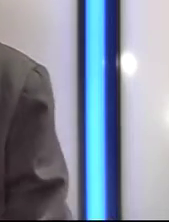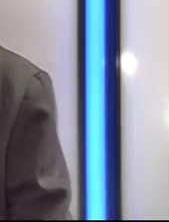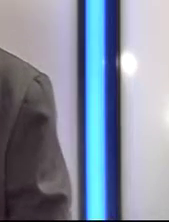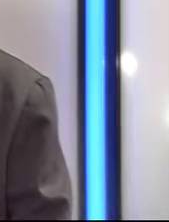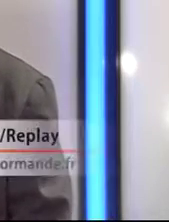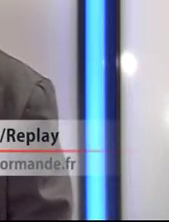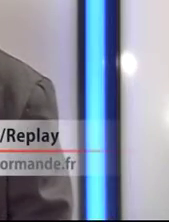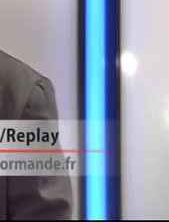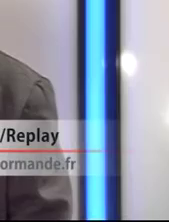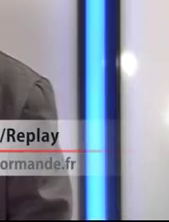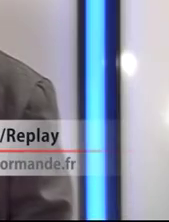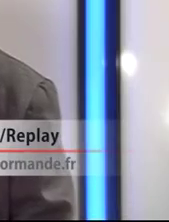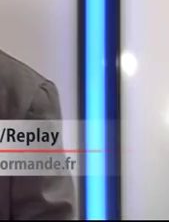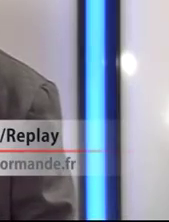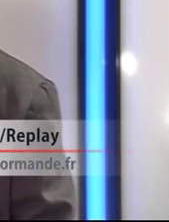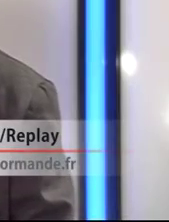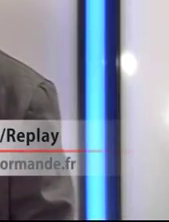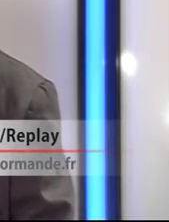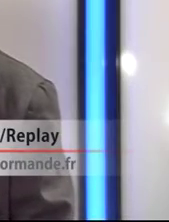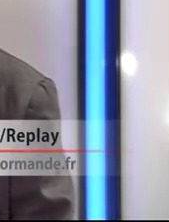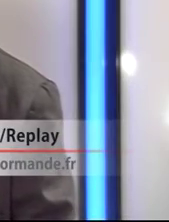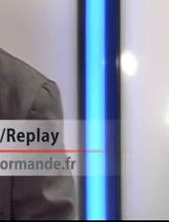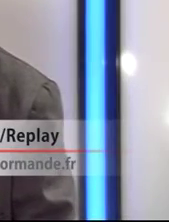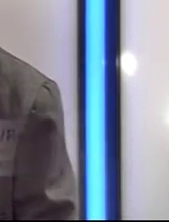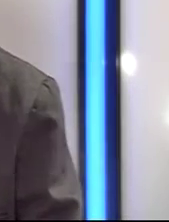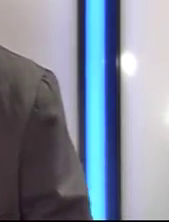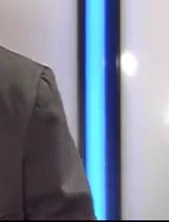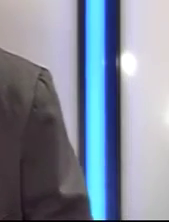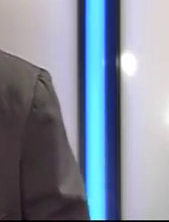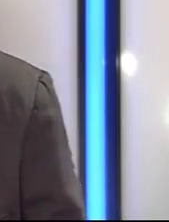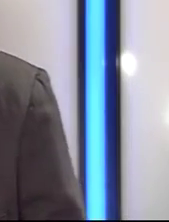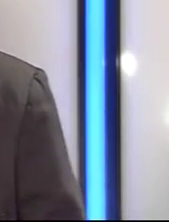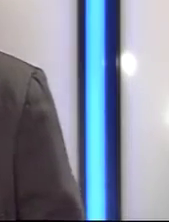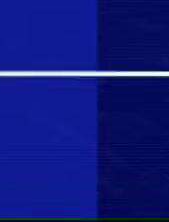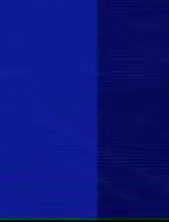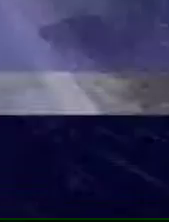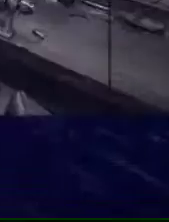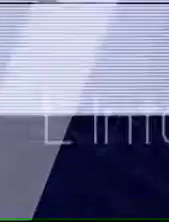fin de cette édition. Retrouvez toutes ces infos en replay sur le site internet d'LCN.